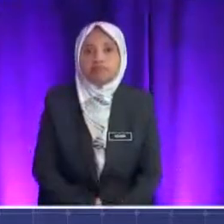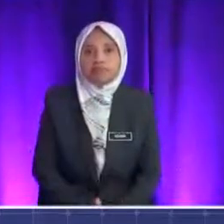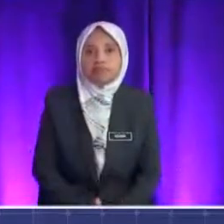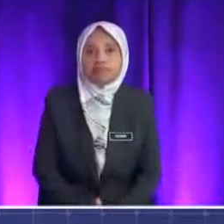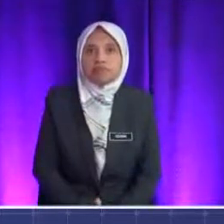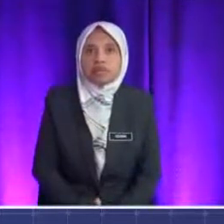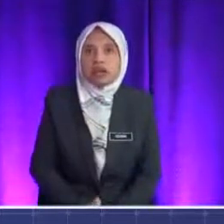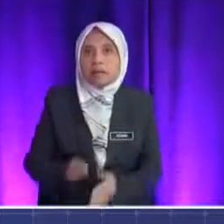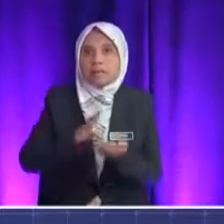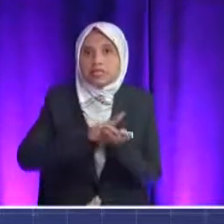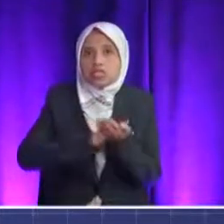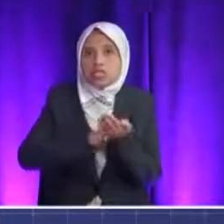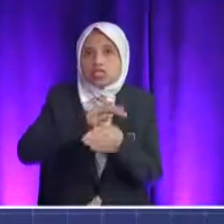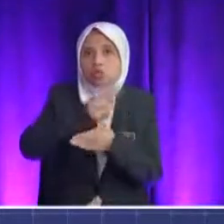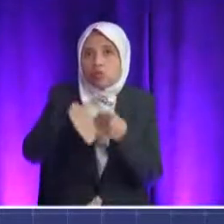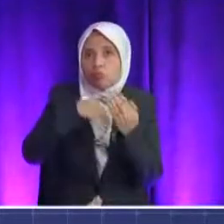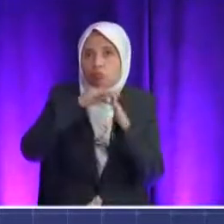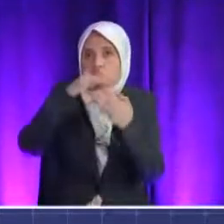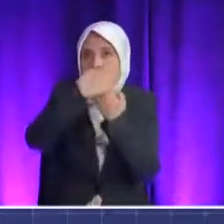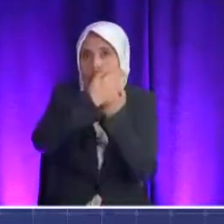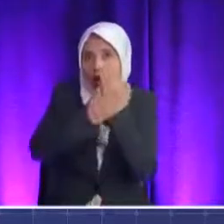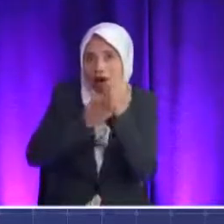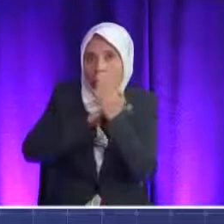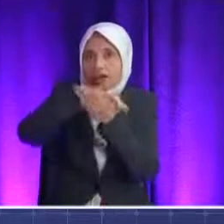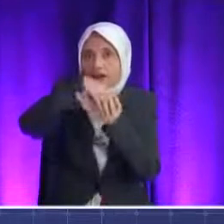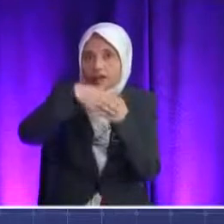bersih kesentuh setiap bahagian